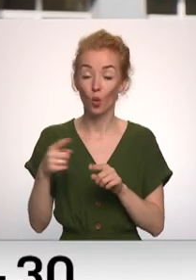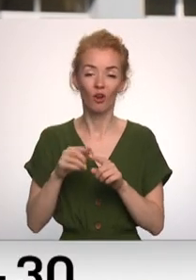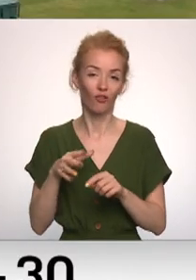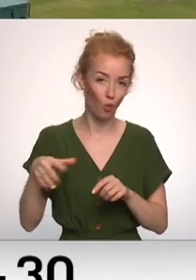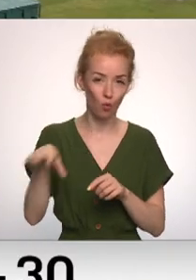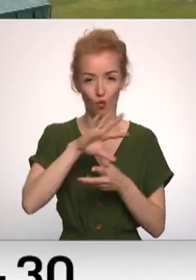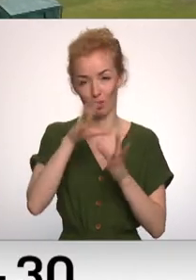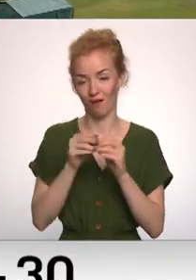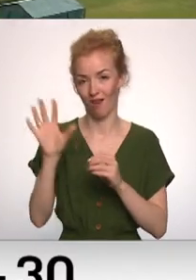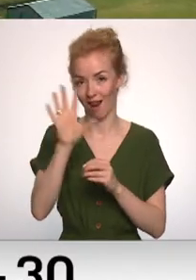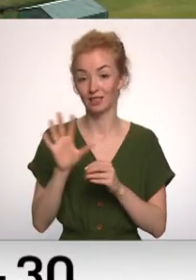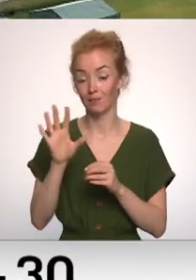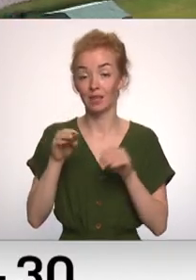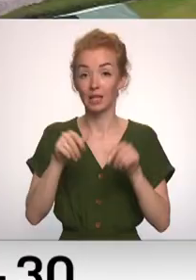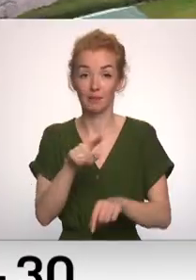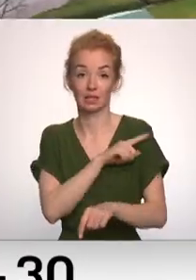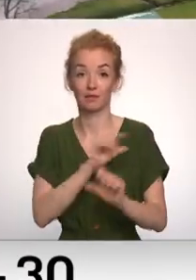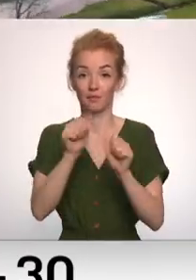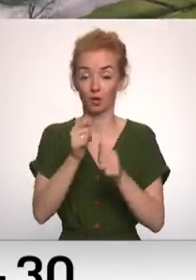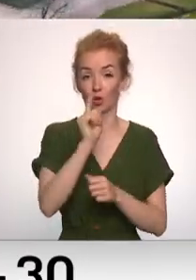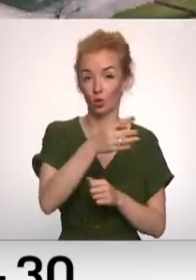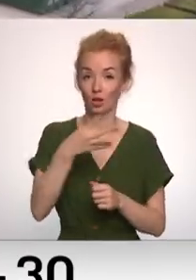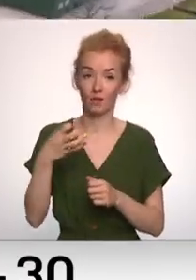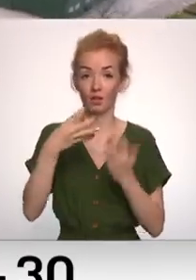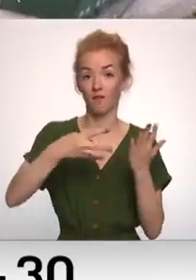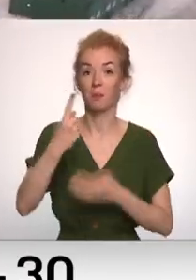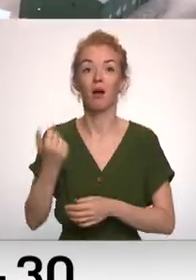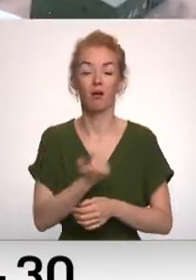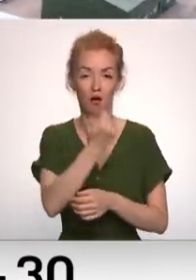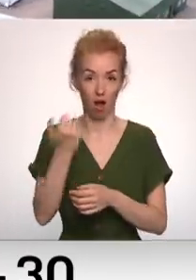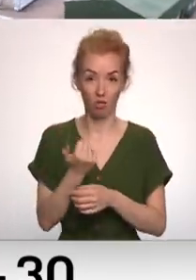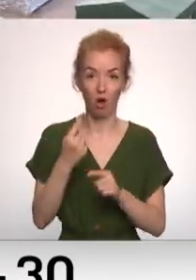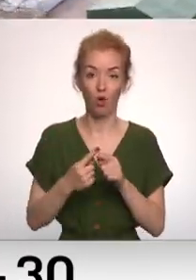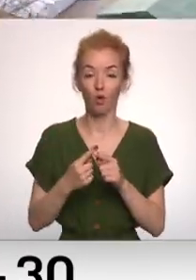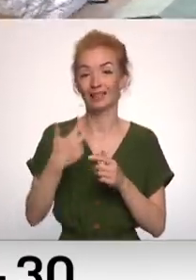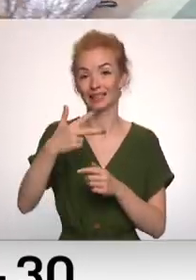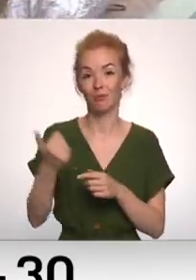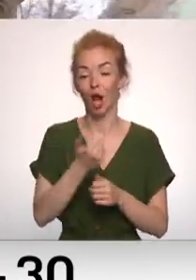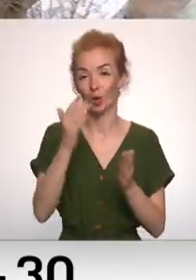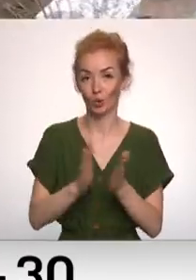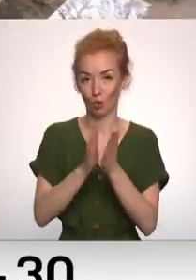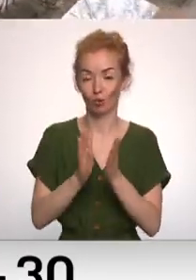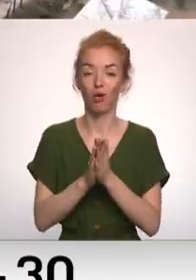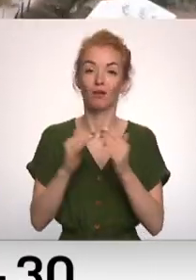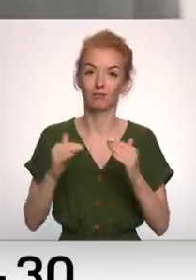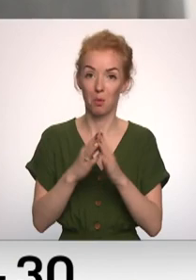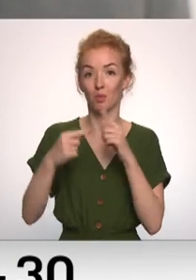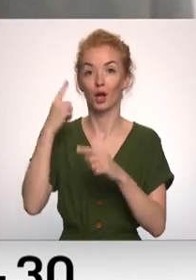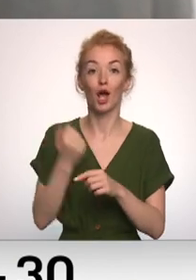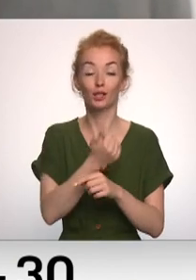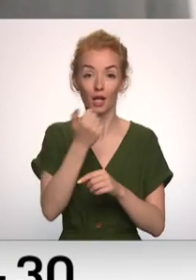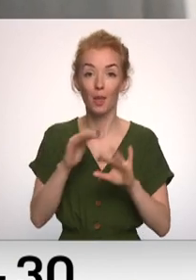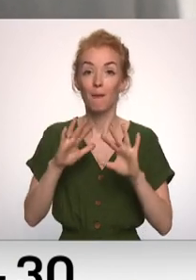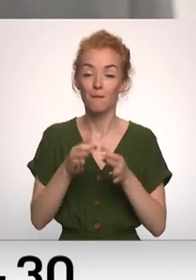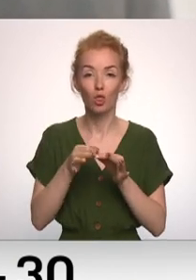valsti kopumā. Zemesardze izveidota 1991. Gadā un savu 30 gadu jubileju svinēja pērn.